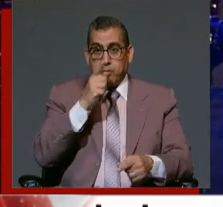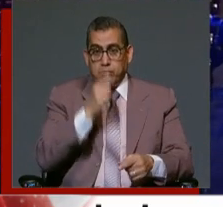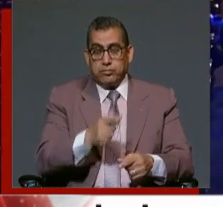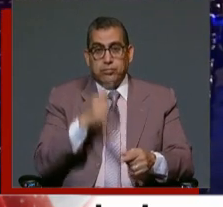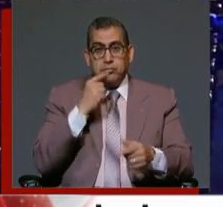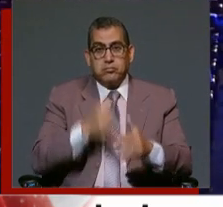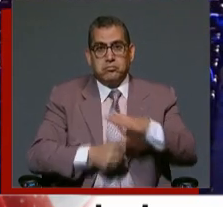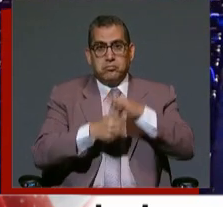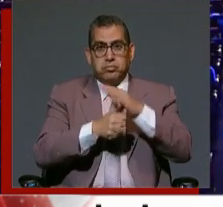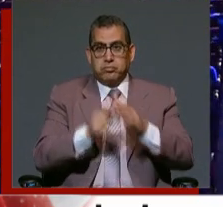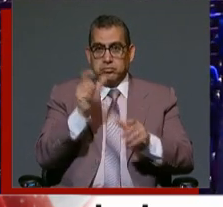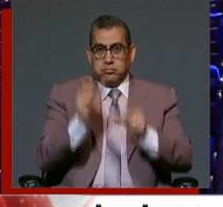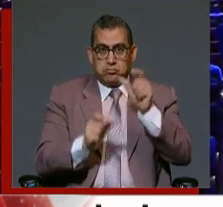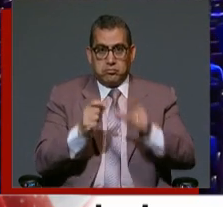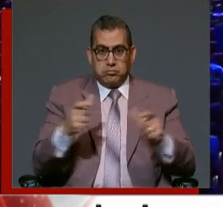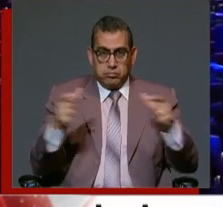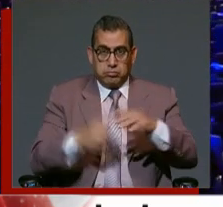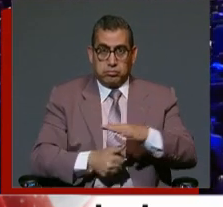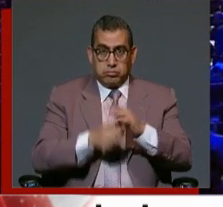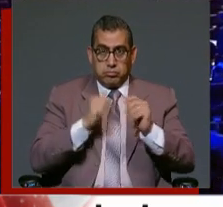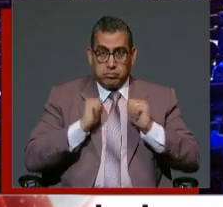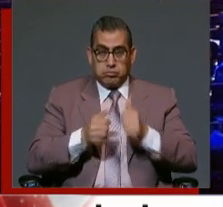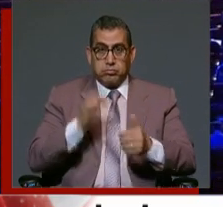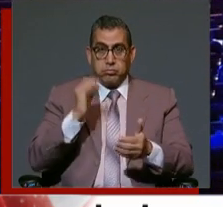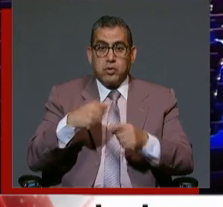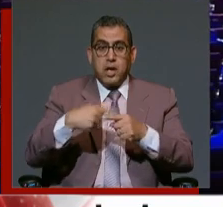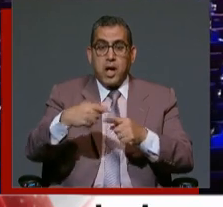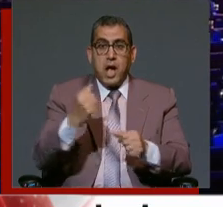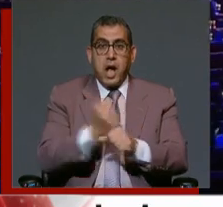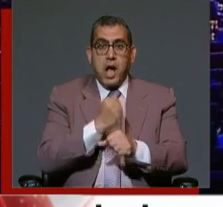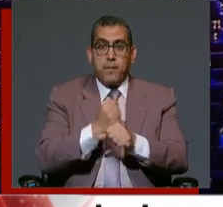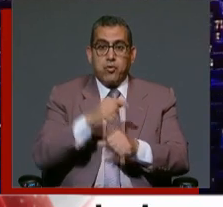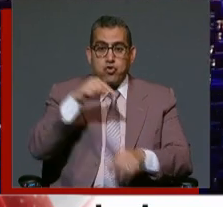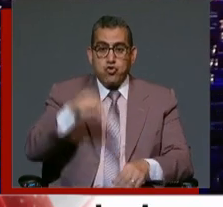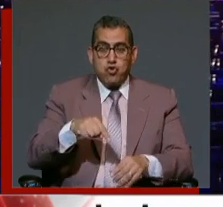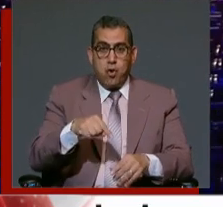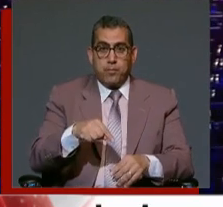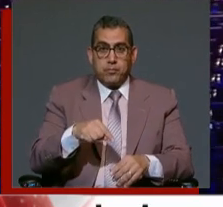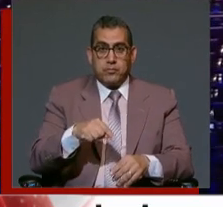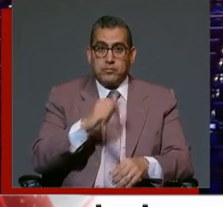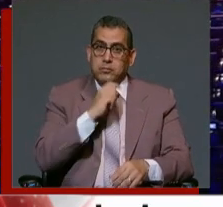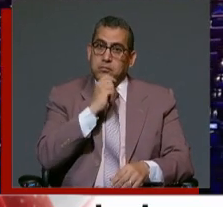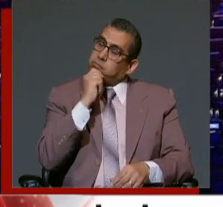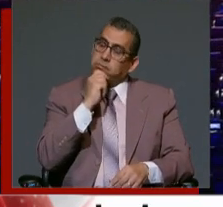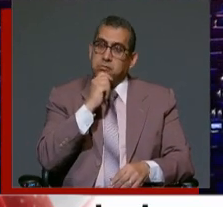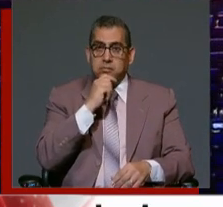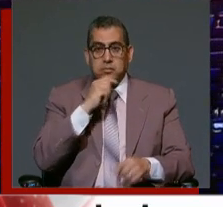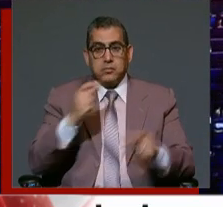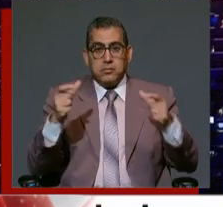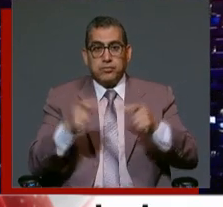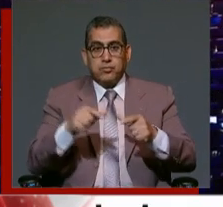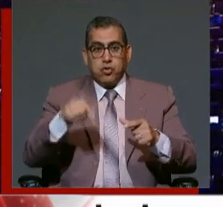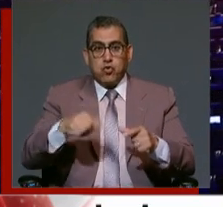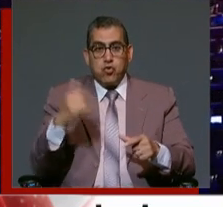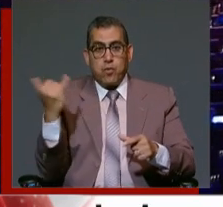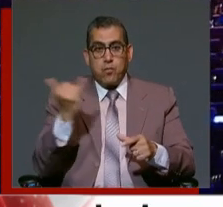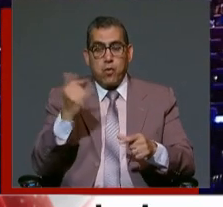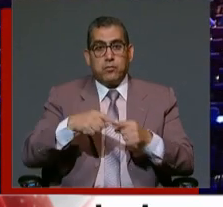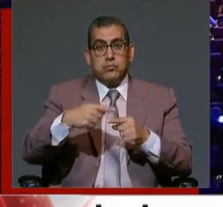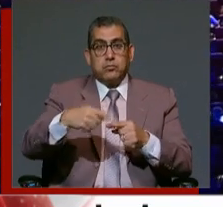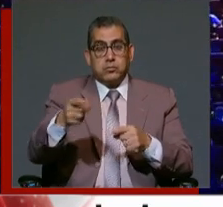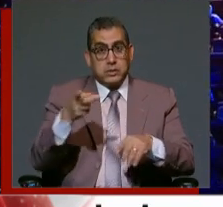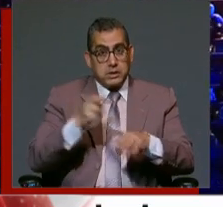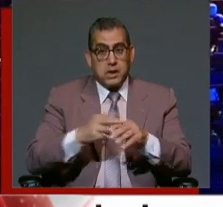الرفيع ومستوى القمة تمتد أعمال اليوم في هذه الجلسات المتعاقبة، ثم